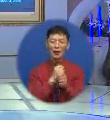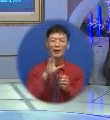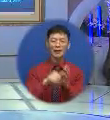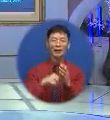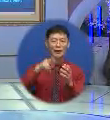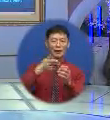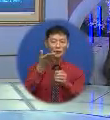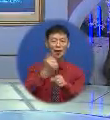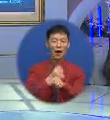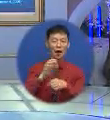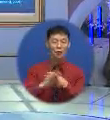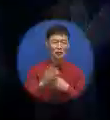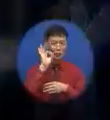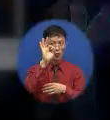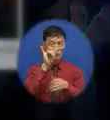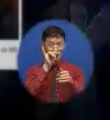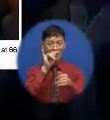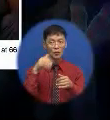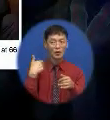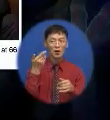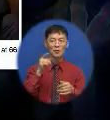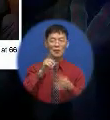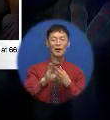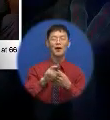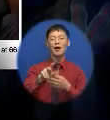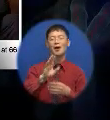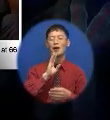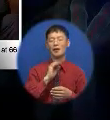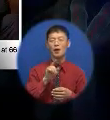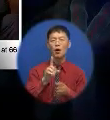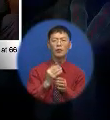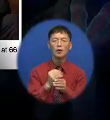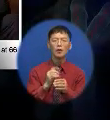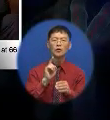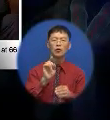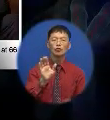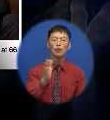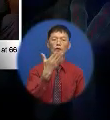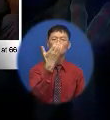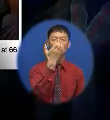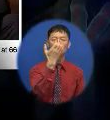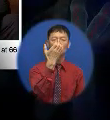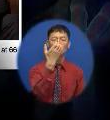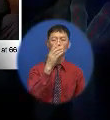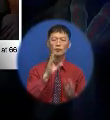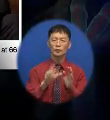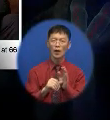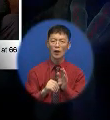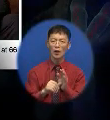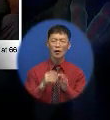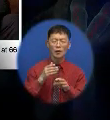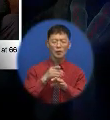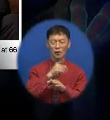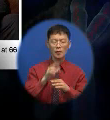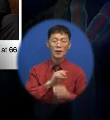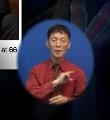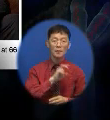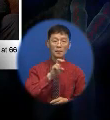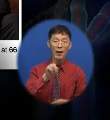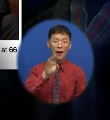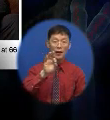읽어보면 여러분들 잘 보이실지 모르지만 in 1990, 1990년에 The late Michael Crichton. Michael